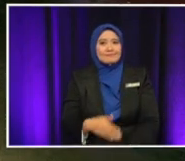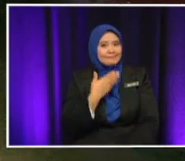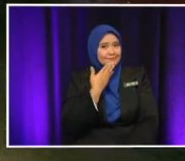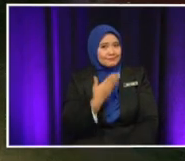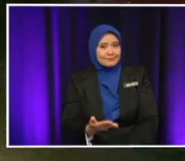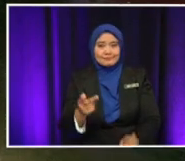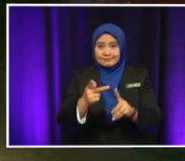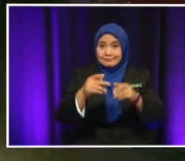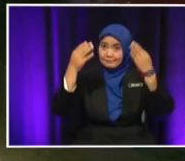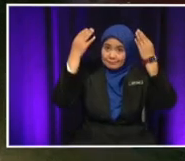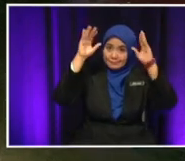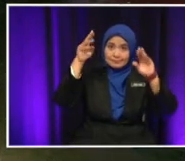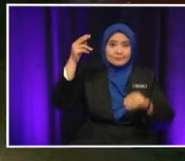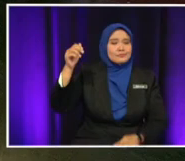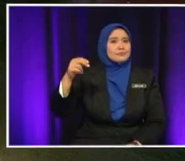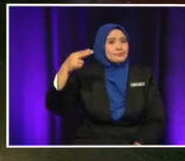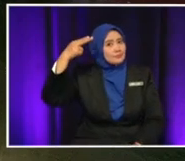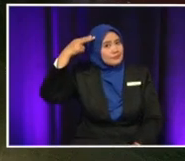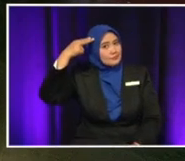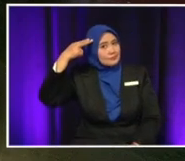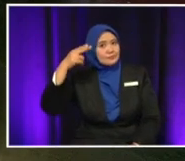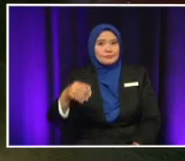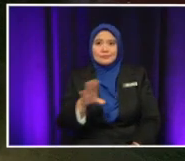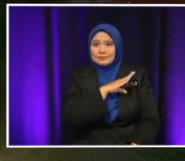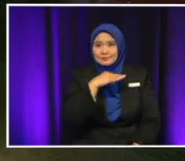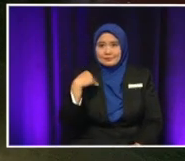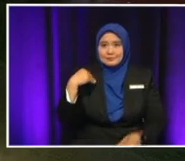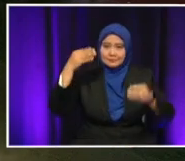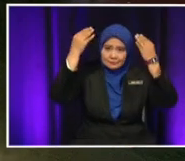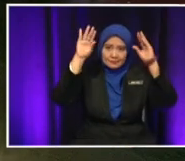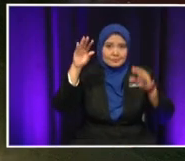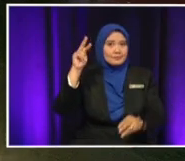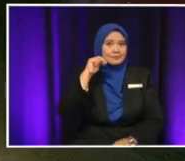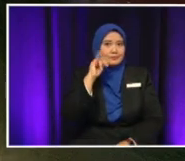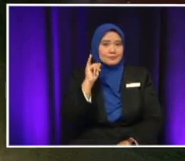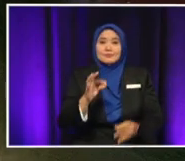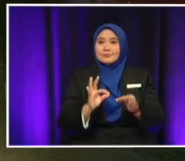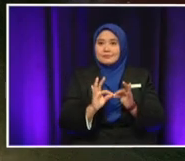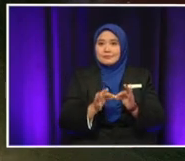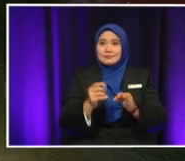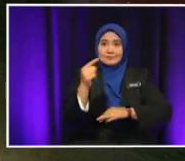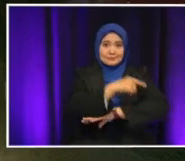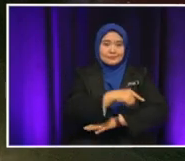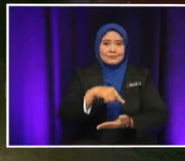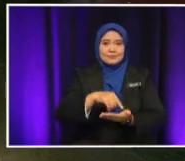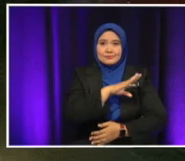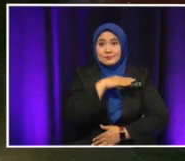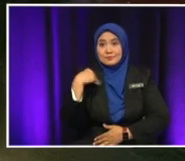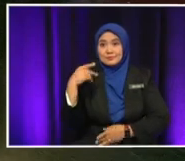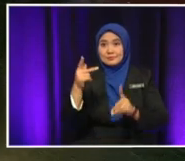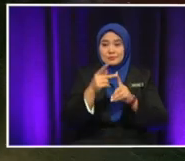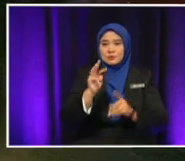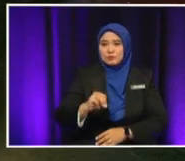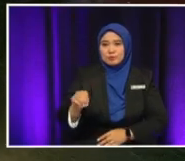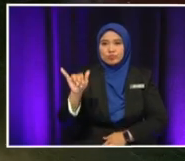yang sudi bersama dengan kita hari ini juga kepada juru bahasa isyarat kita cek gunung Edo dan kepada murid-murid yang